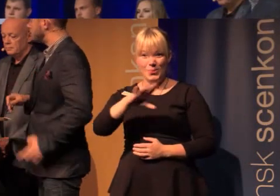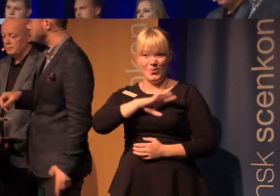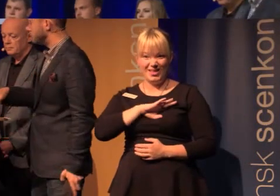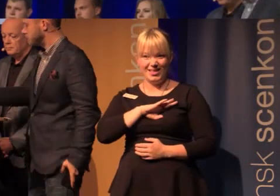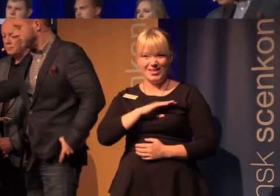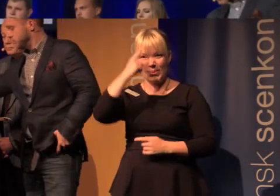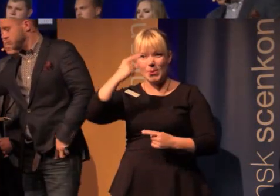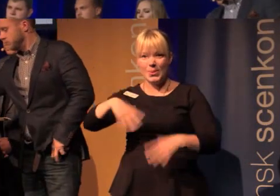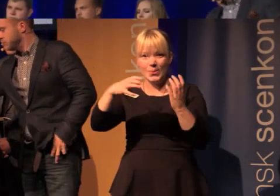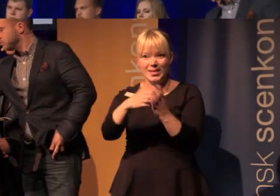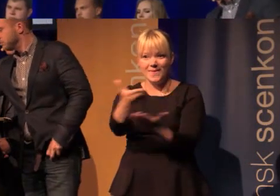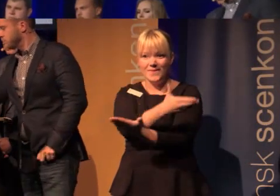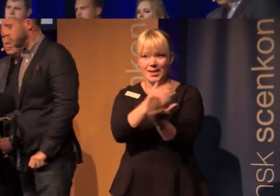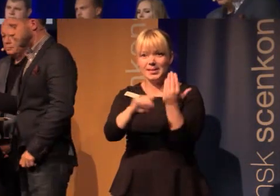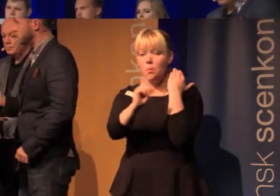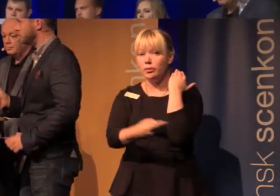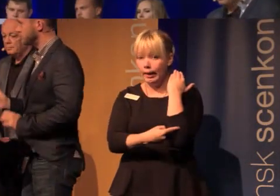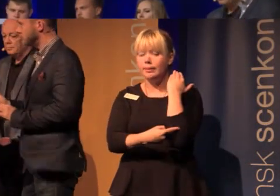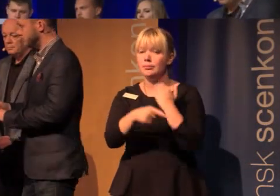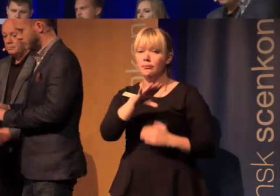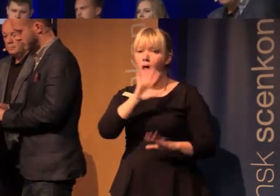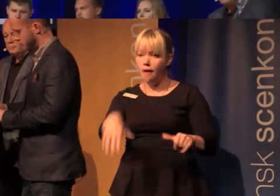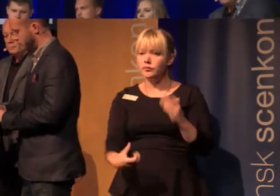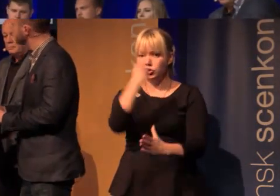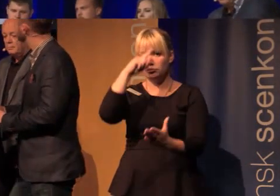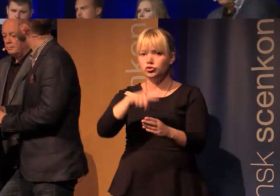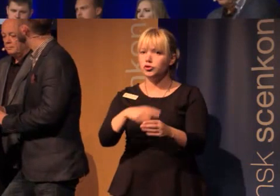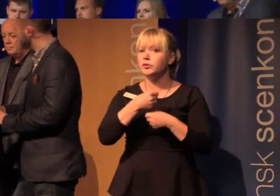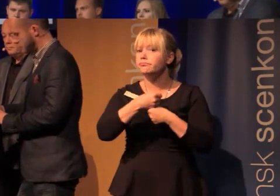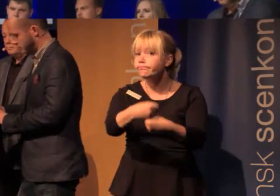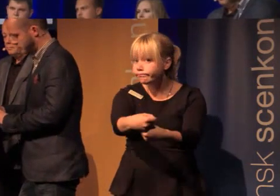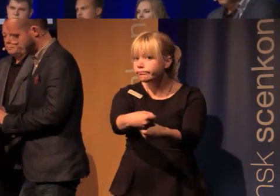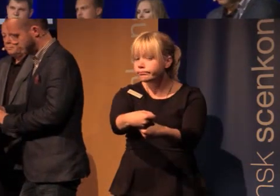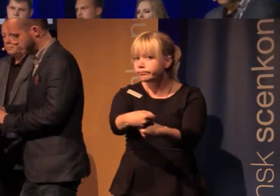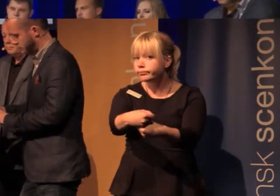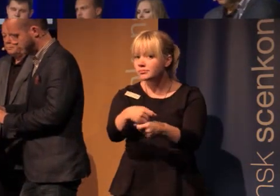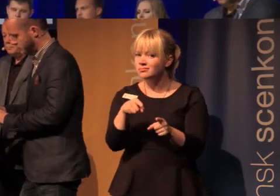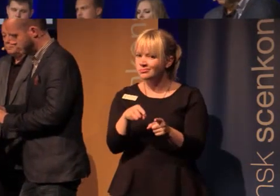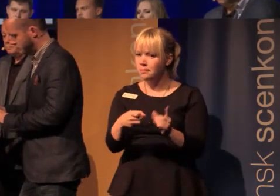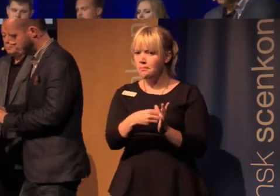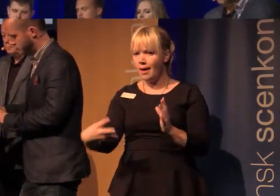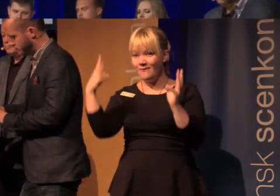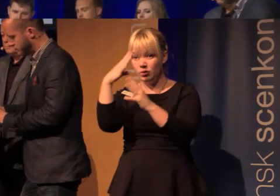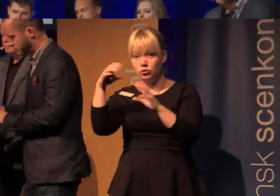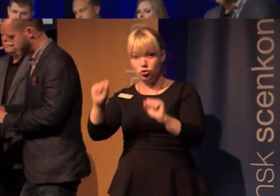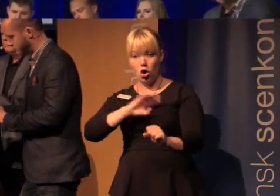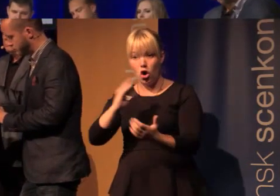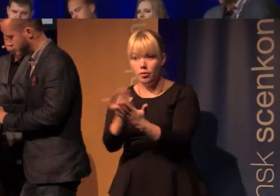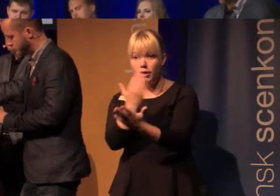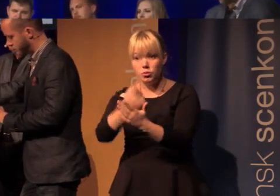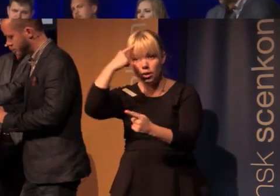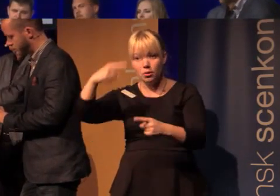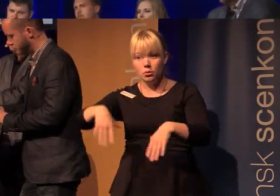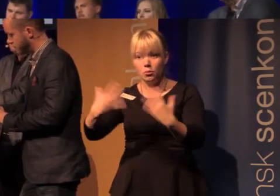ju är här för att stanna, så kan man kanske också fråga sig, ska vi överhuvudtaget ha en nationell